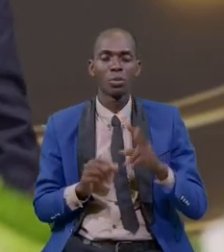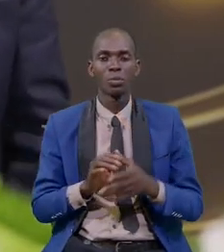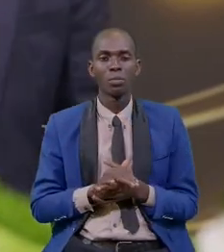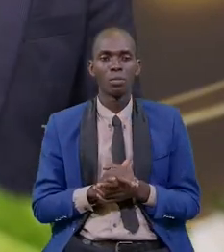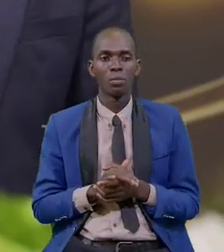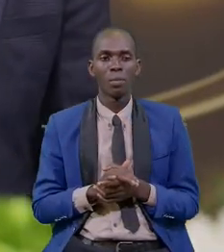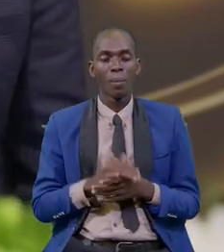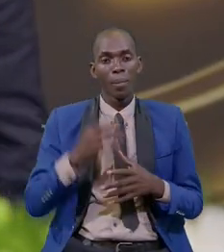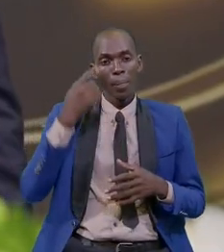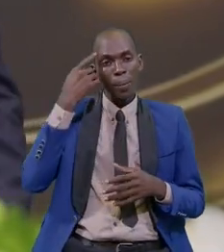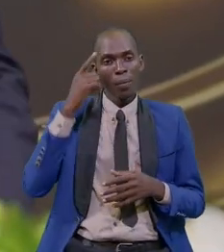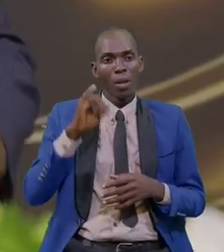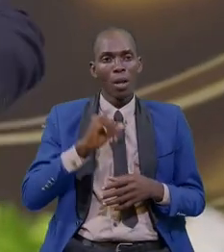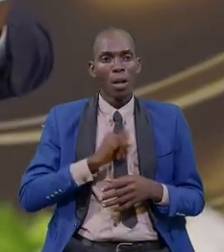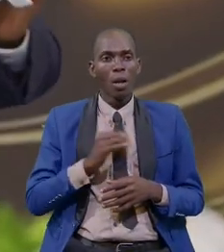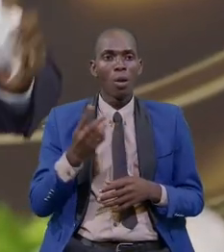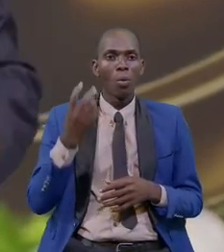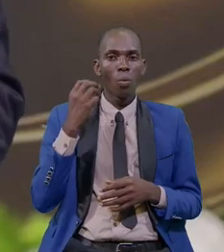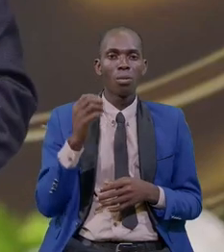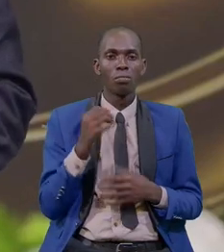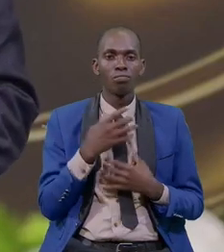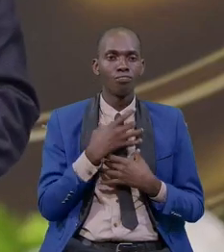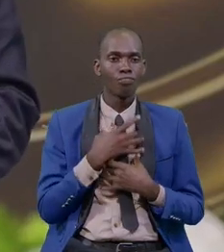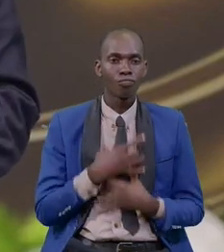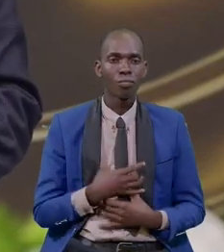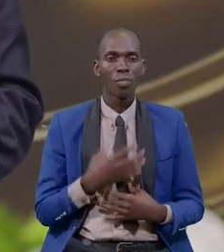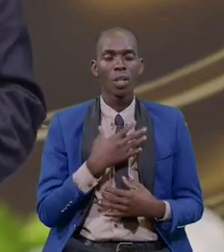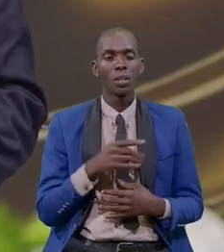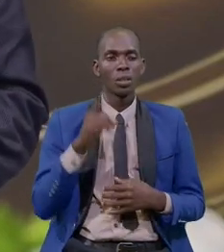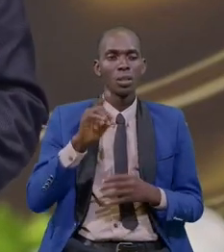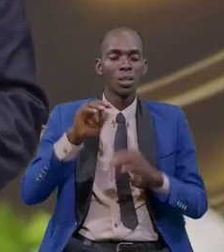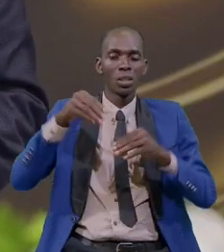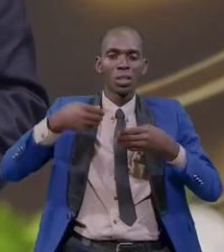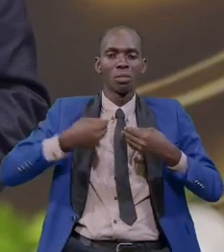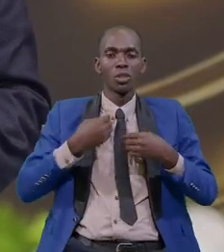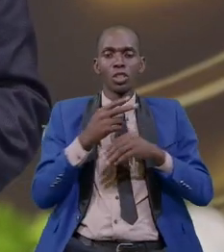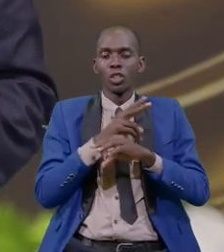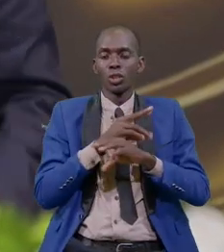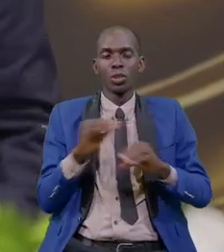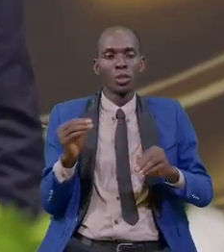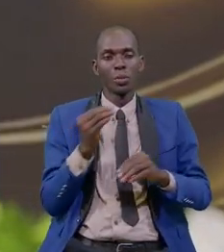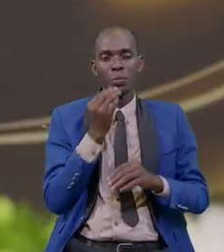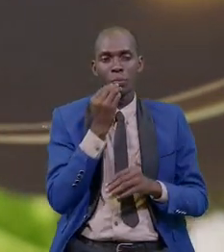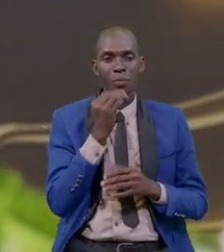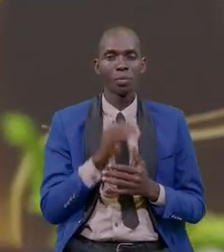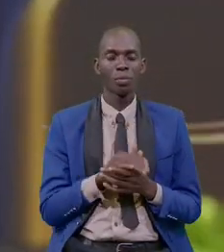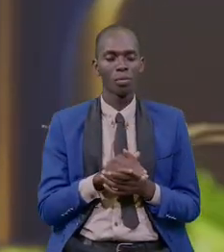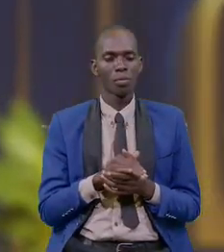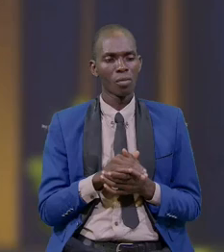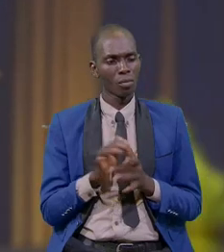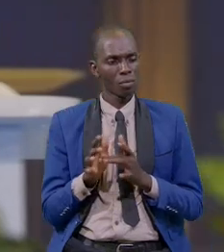42, verset 42. Car j'ai eu faim et vous ne m'avez pas donné à manger.